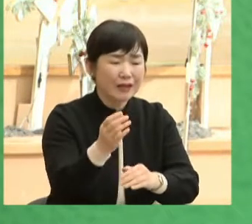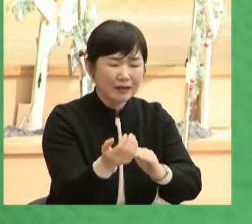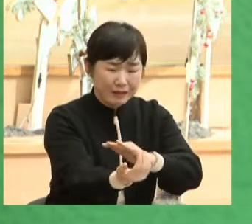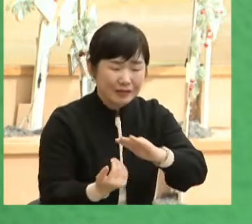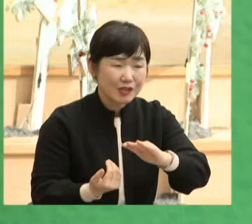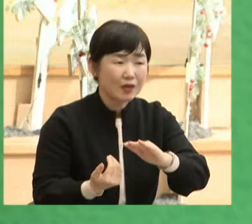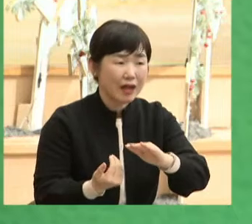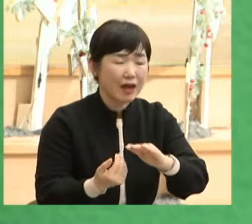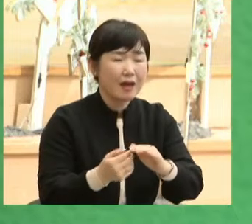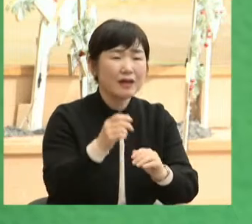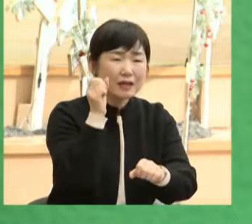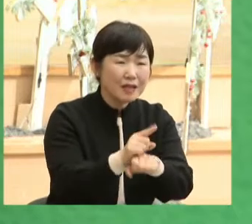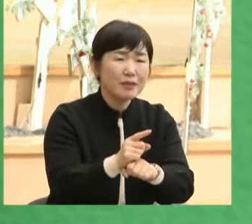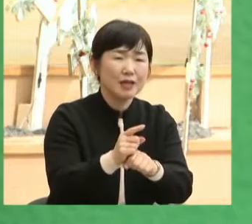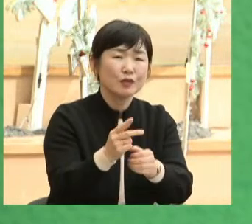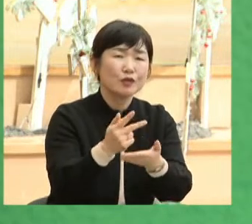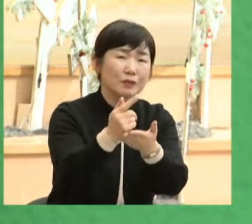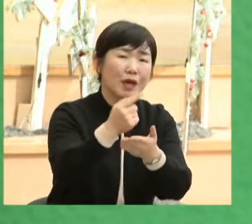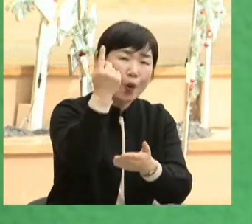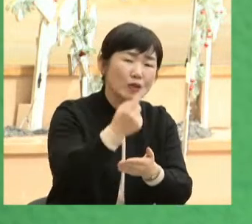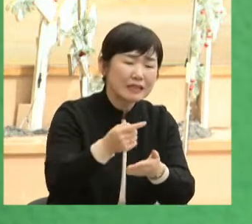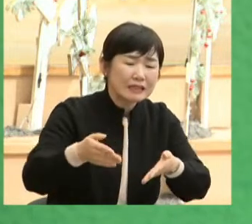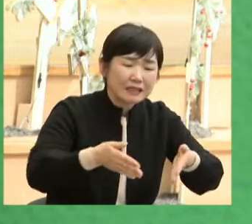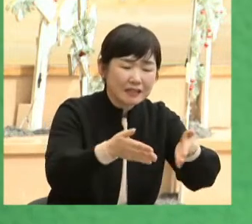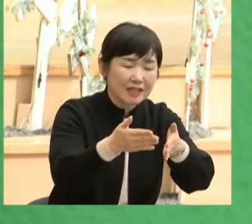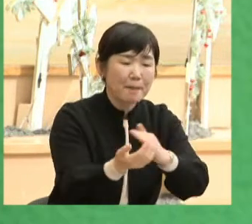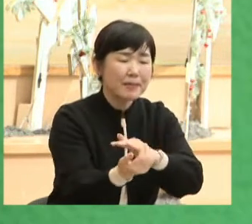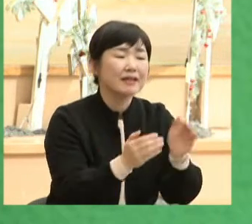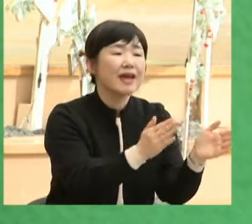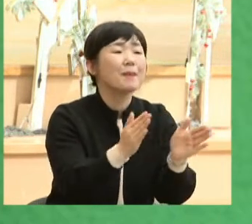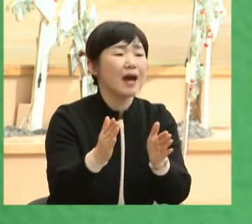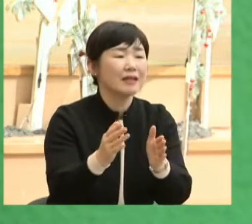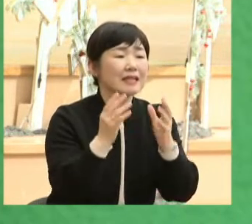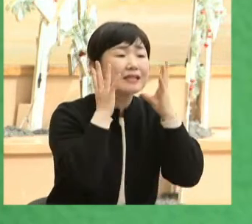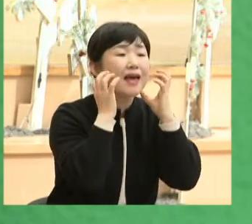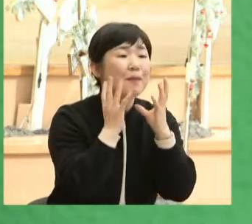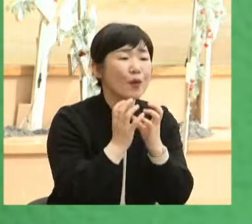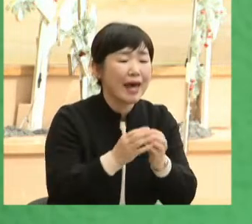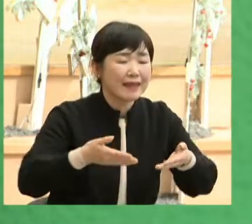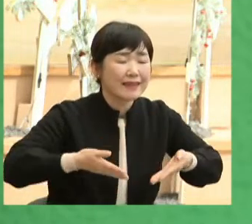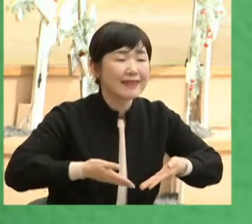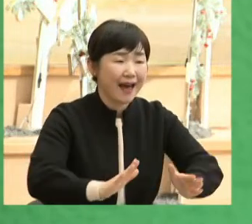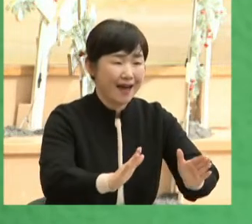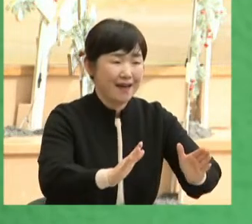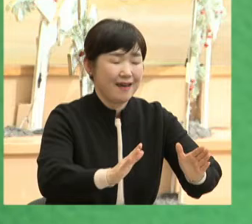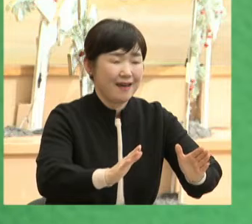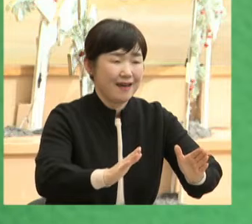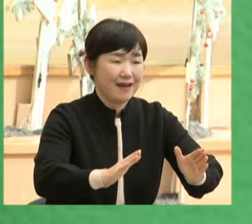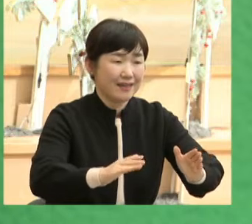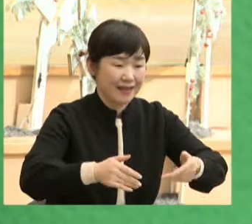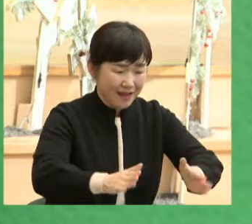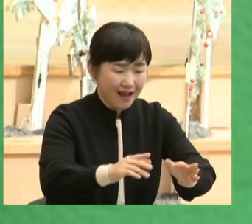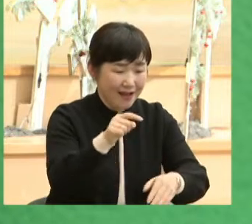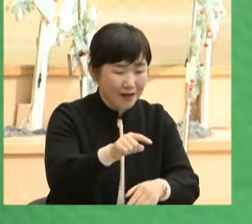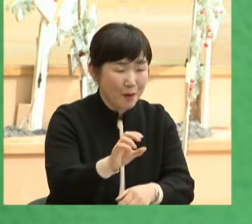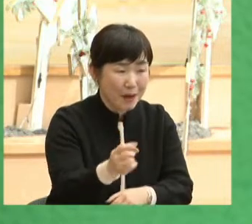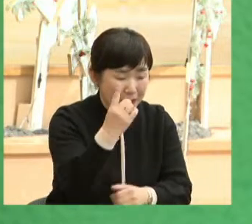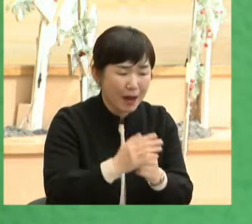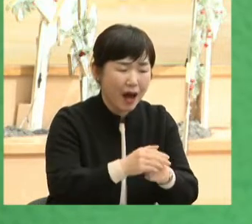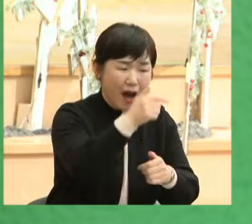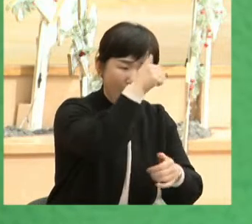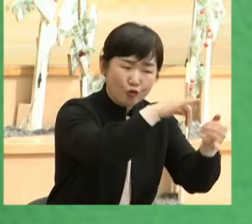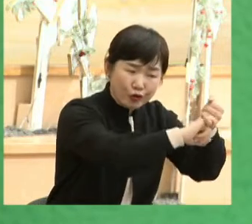우리 주님의 57을 예비할 세례요한의 출생으로 구역을 넘어서